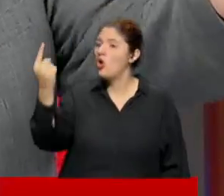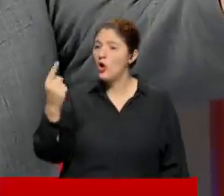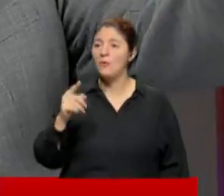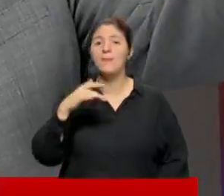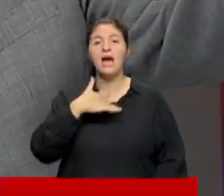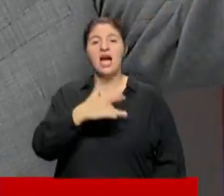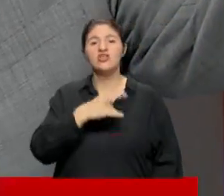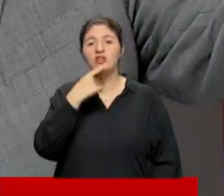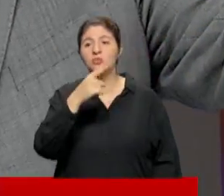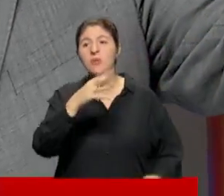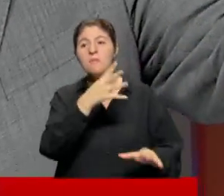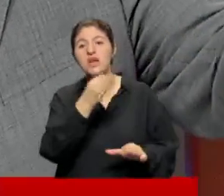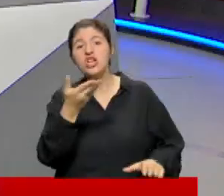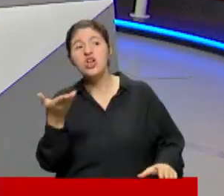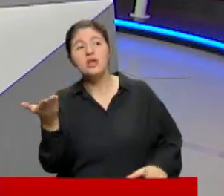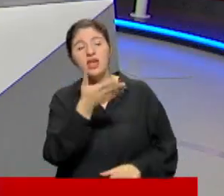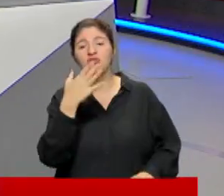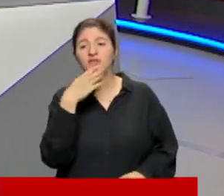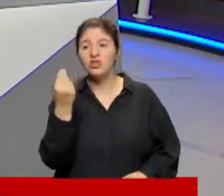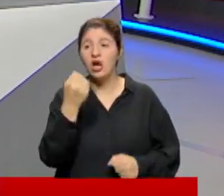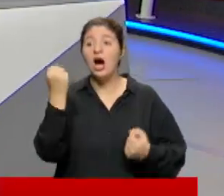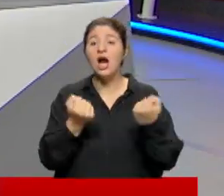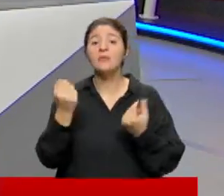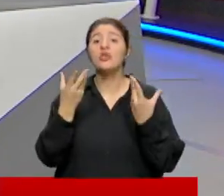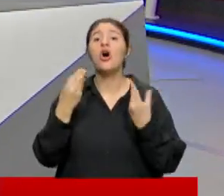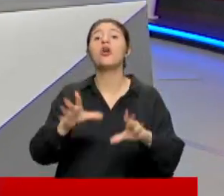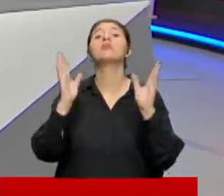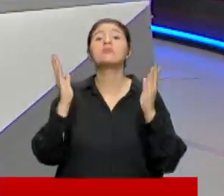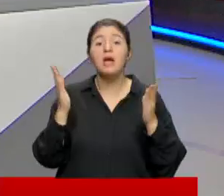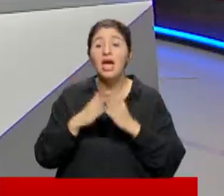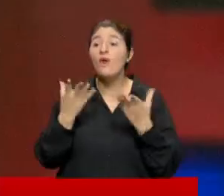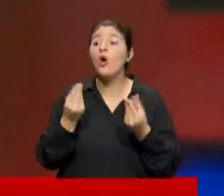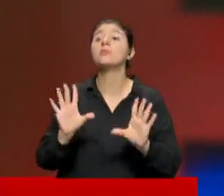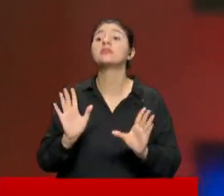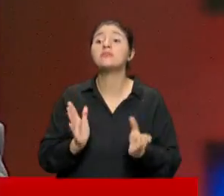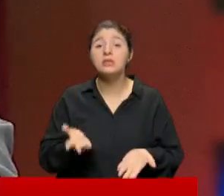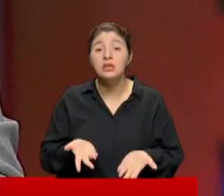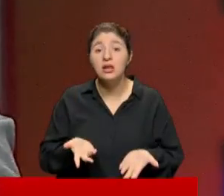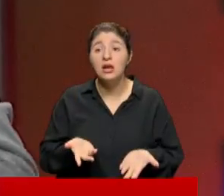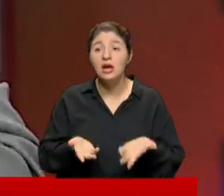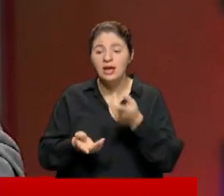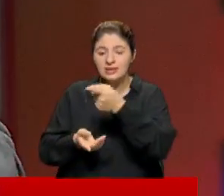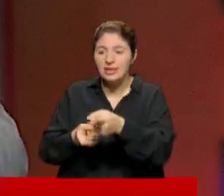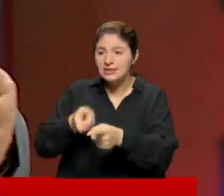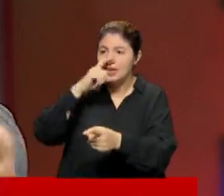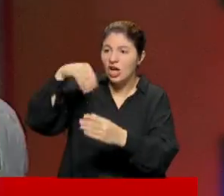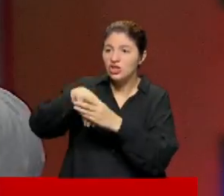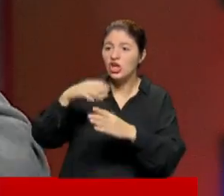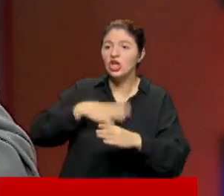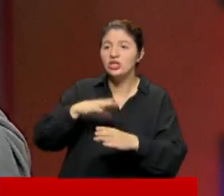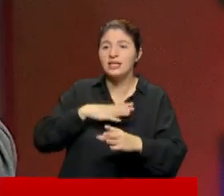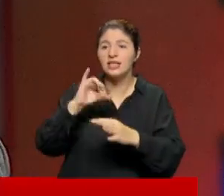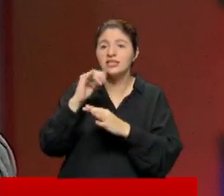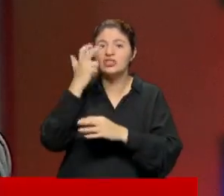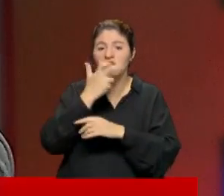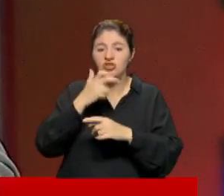acıyorum dediğin bu milyonlarca genç arabası olmasın mı evi olmasın mı sen sarayda istediğin